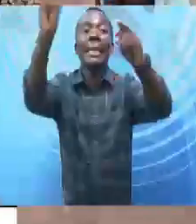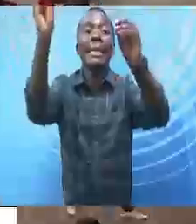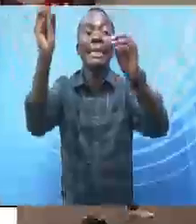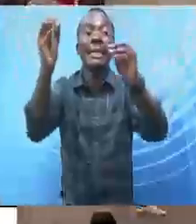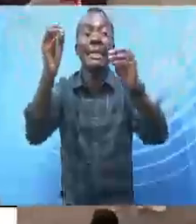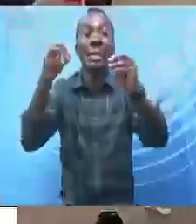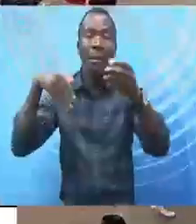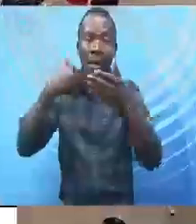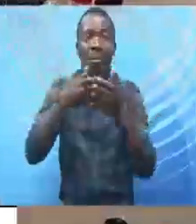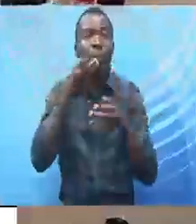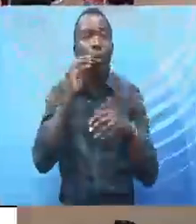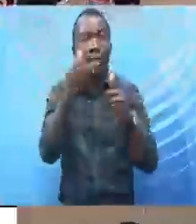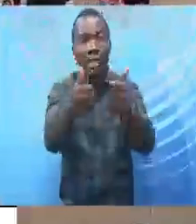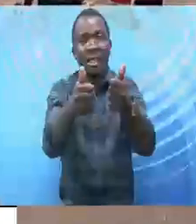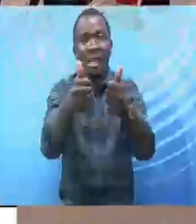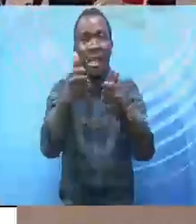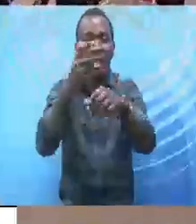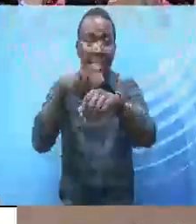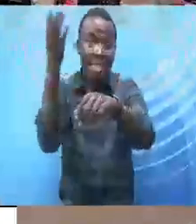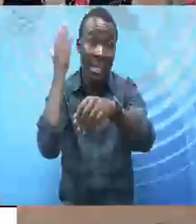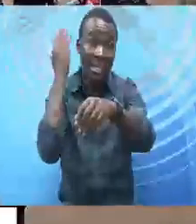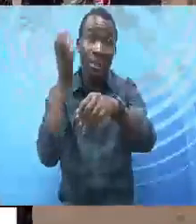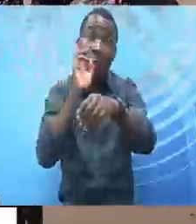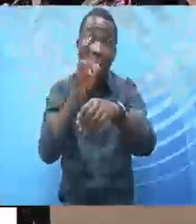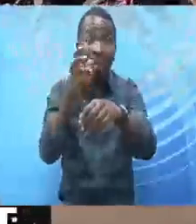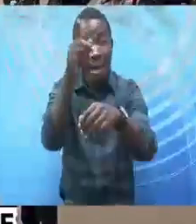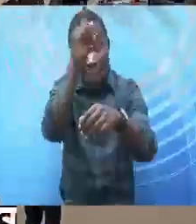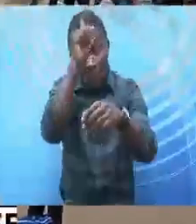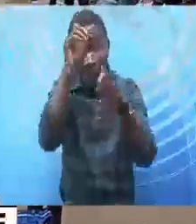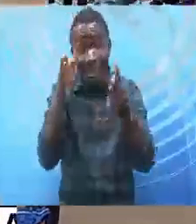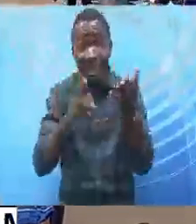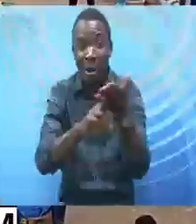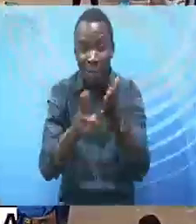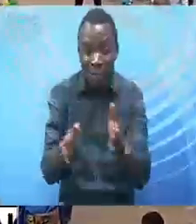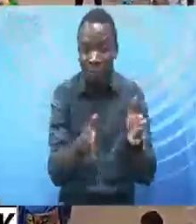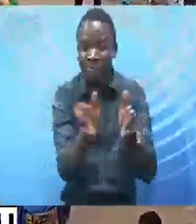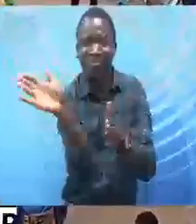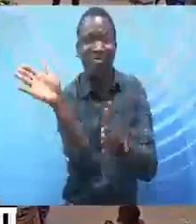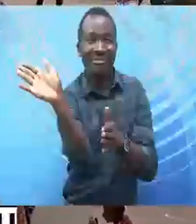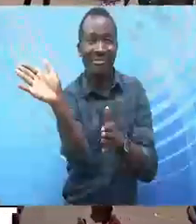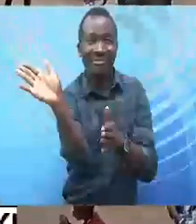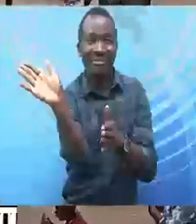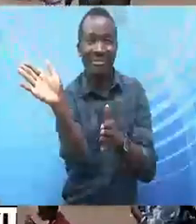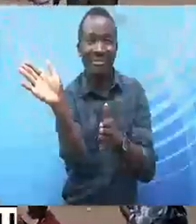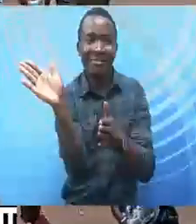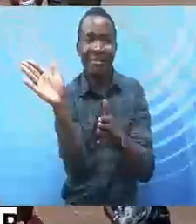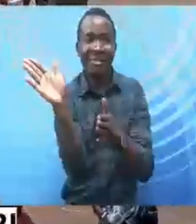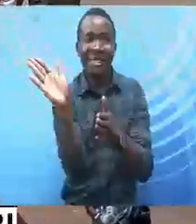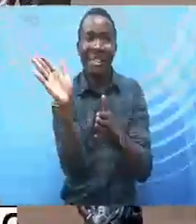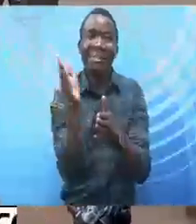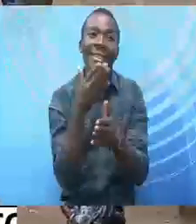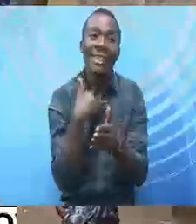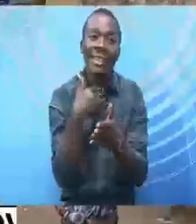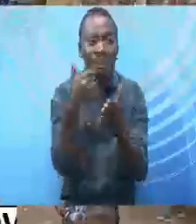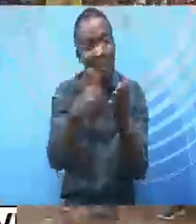neza. Ubushize twagiye tubona aba baturage baca mu nzira zitemewe, twagiraga ngo rero icyo